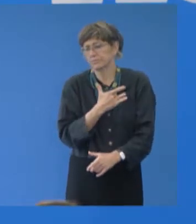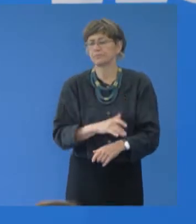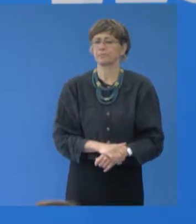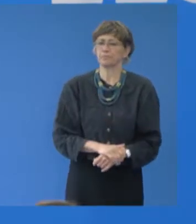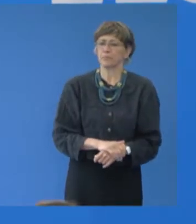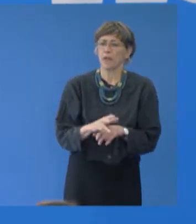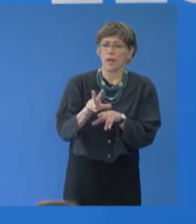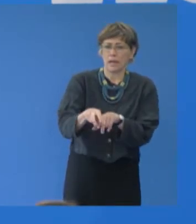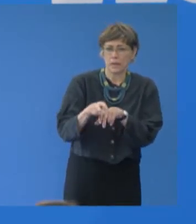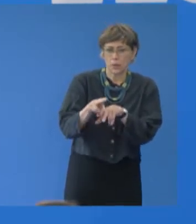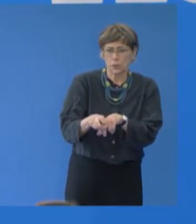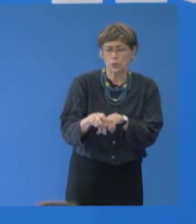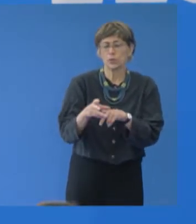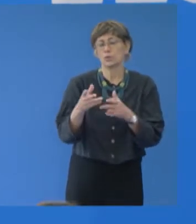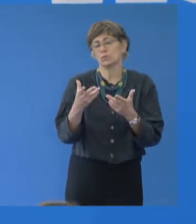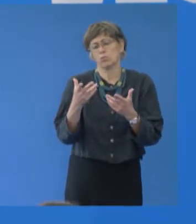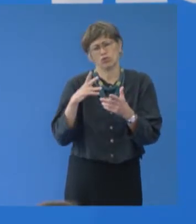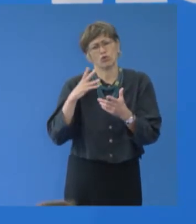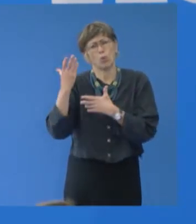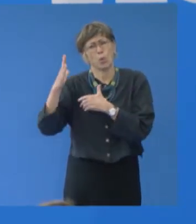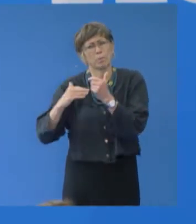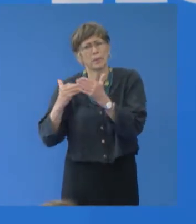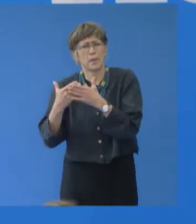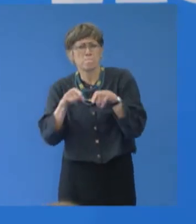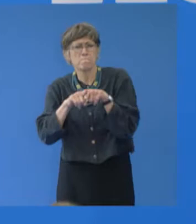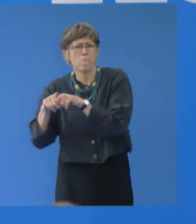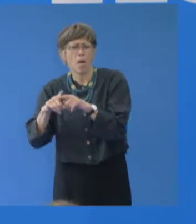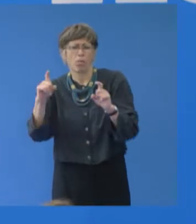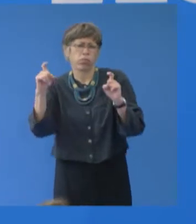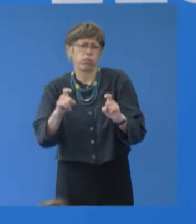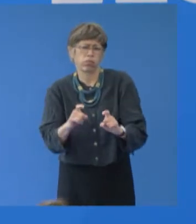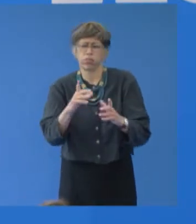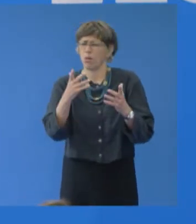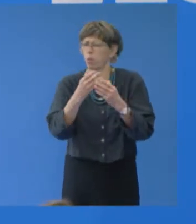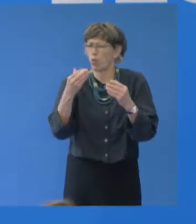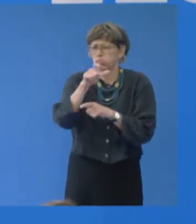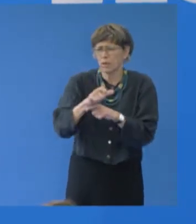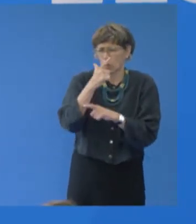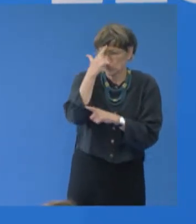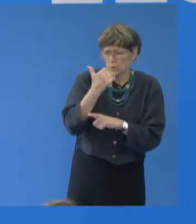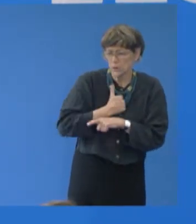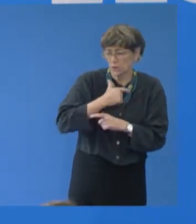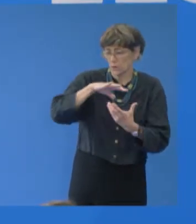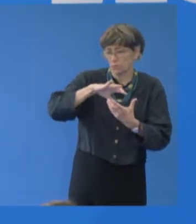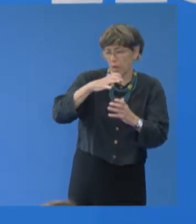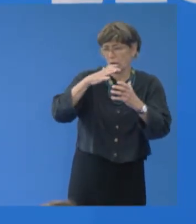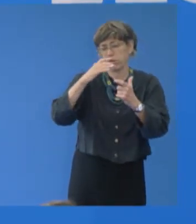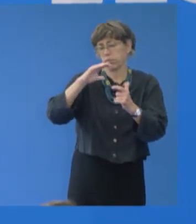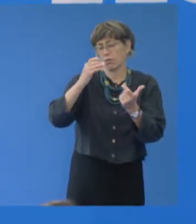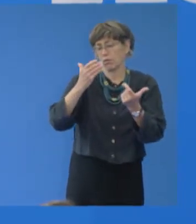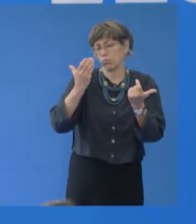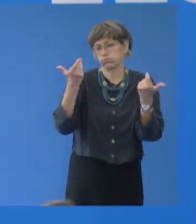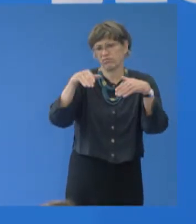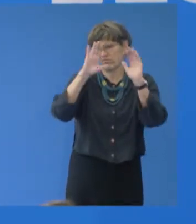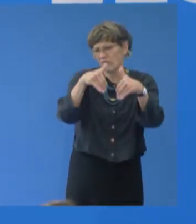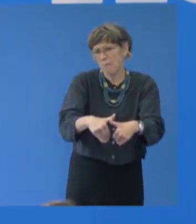L'agriculture, comme beaucoup de métiers, mais a connu suicide, burn-out et cessation d'activité.